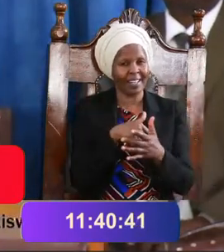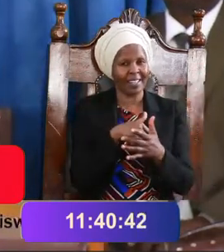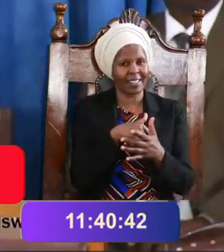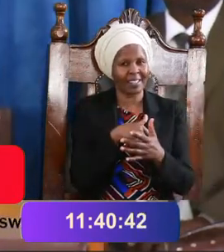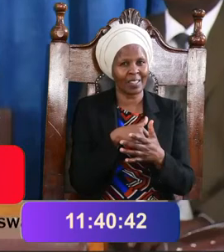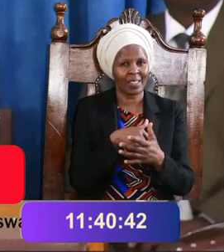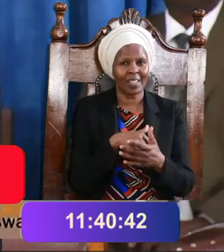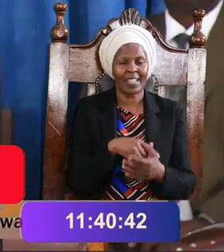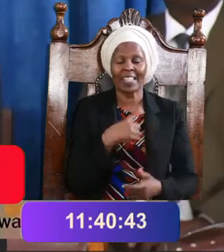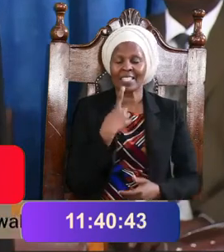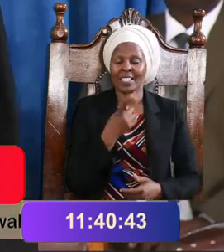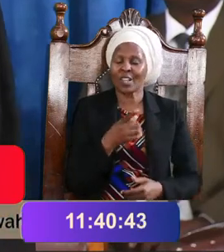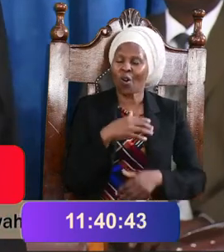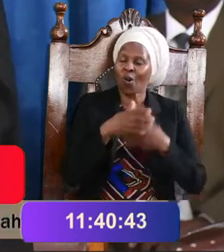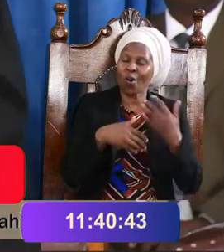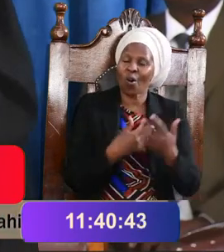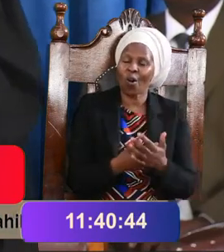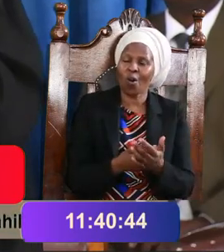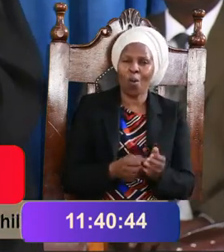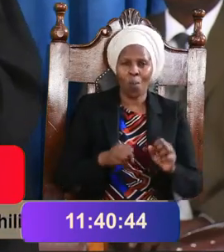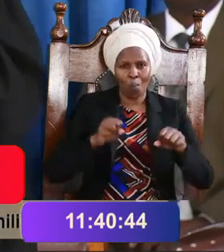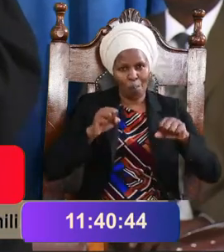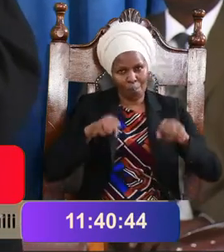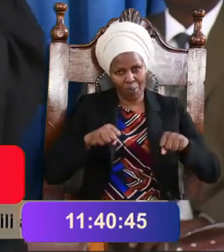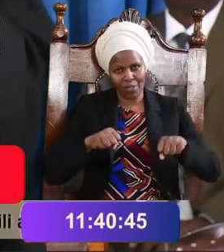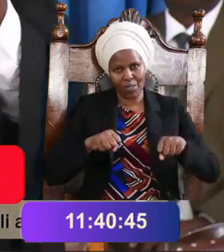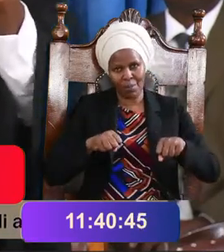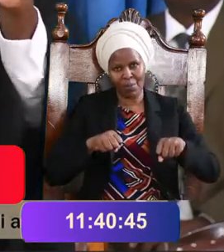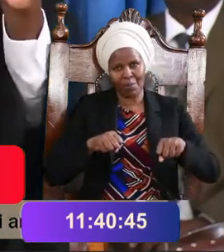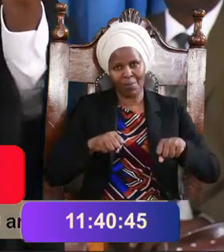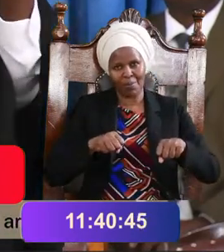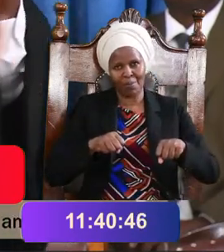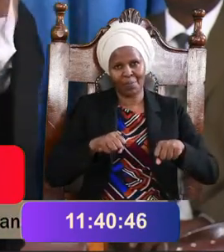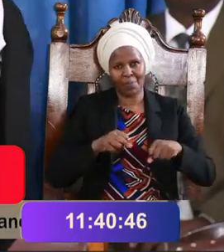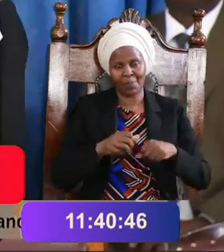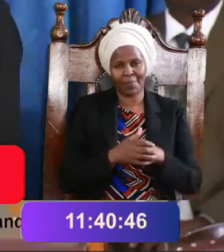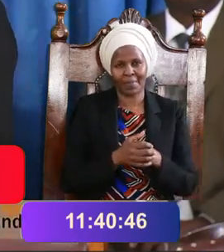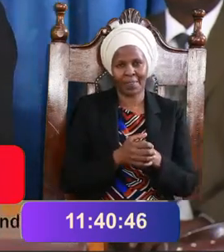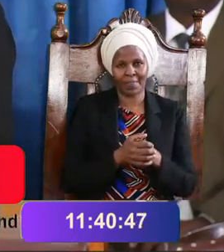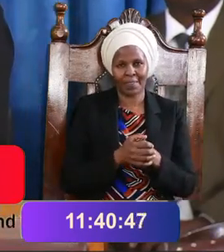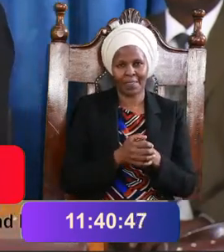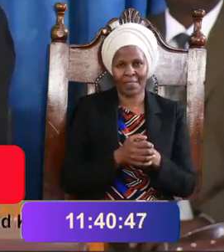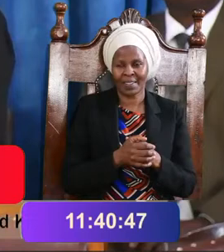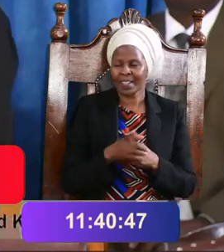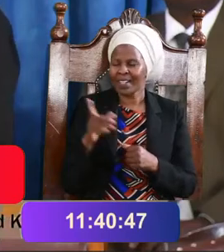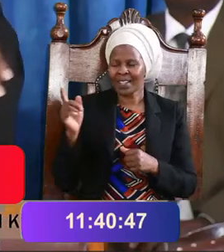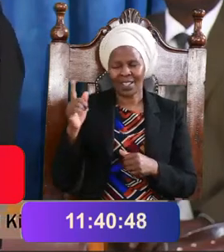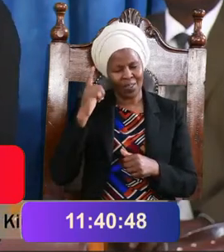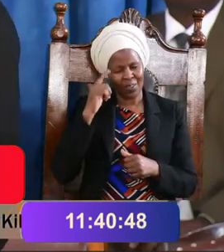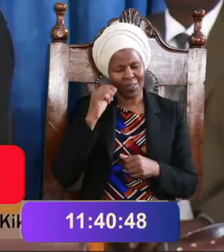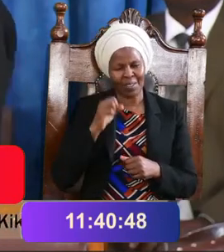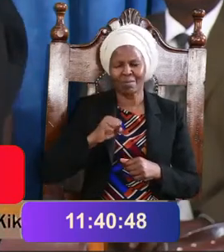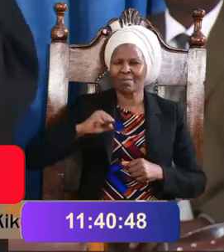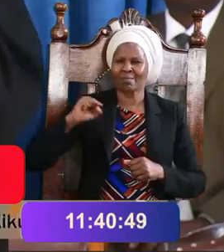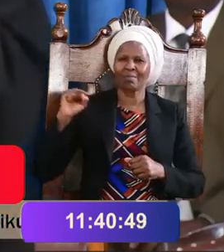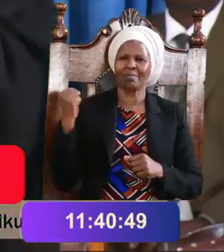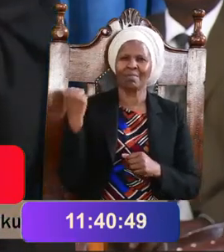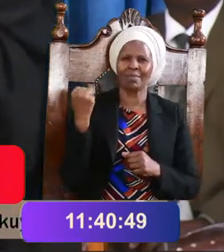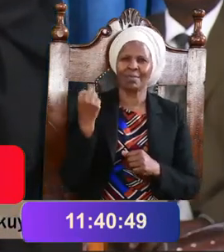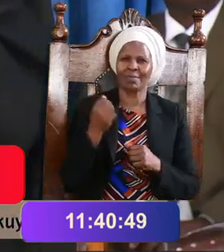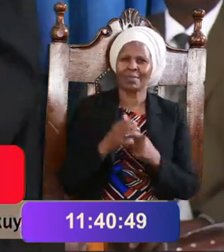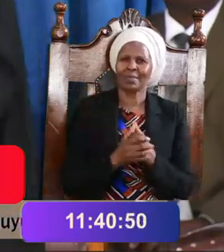yote yawezekana. Wajua mimi nilikuwa nafikiria itakuwa ya kisiasa. Inawezekana bila mtu fulani.